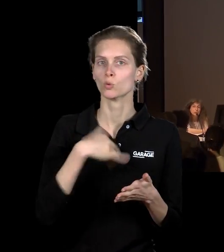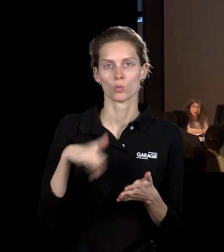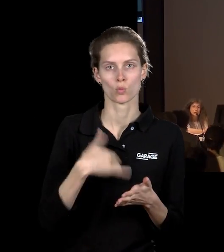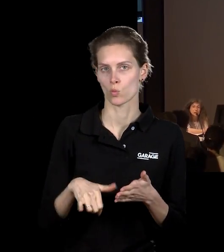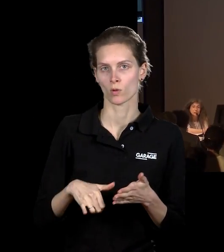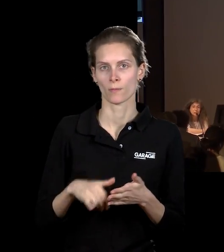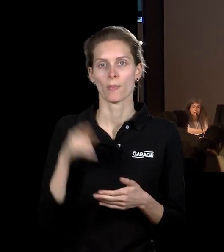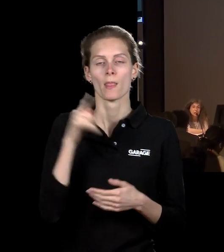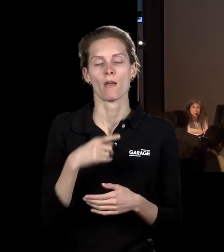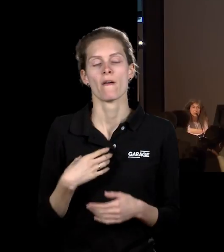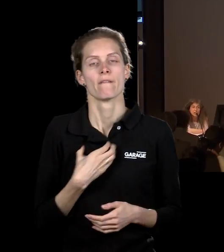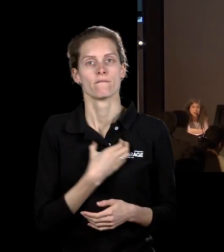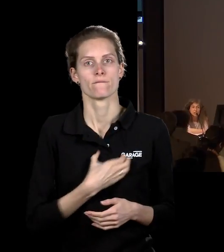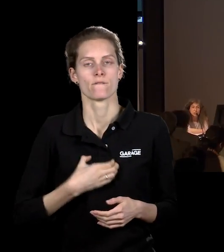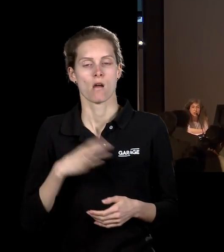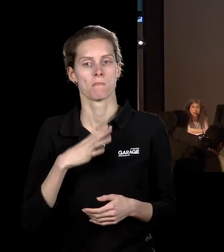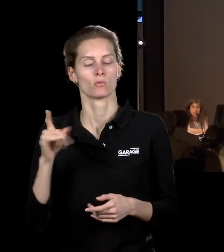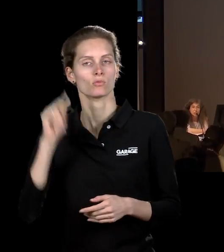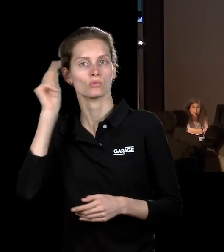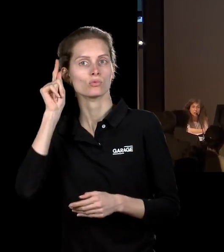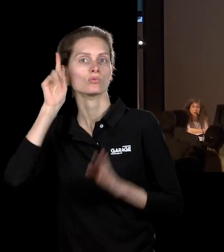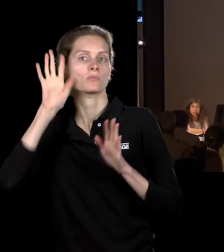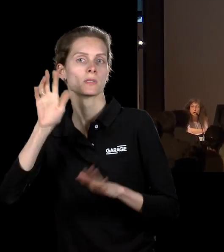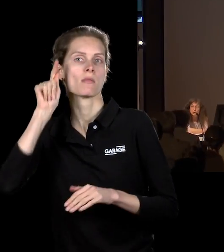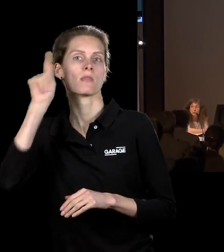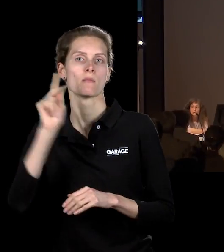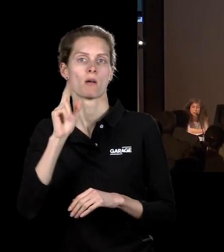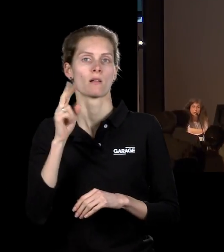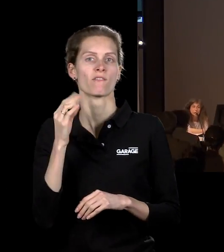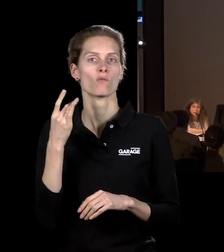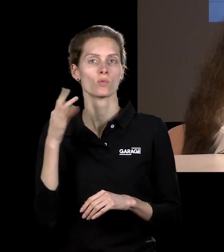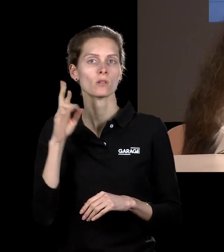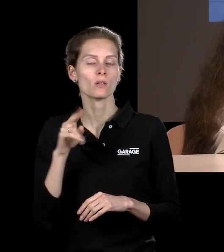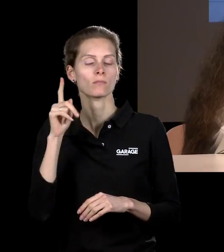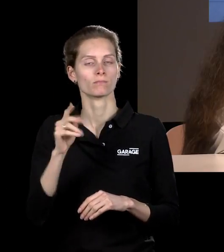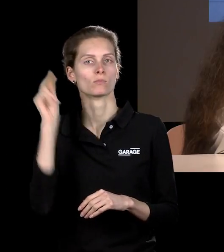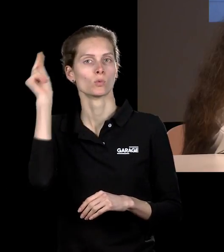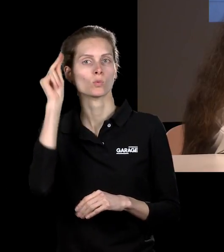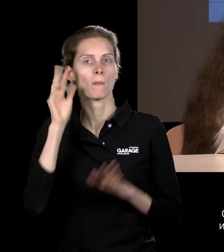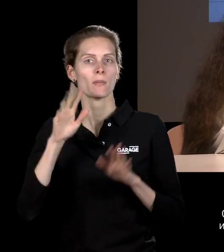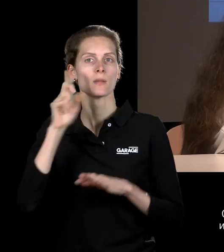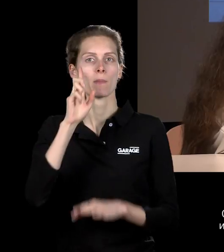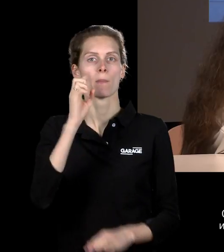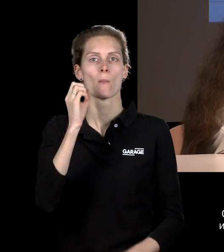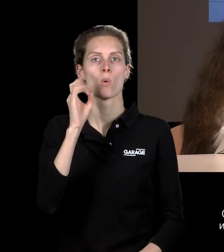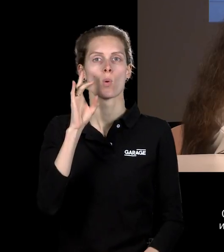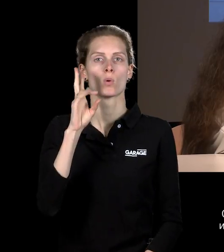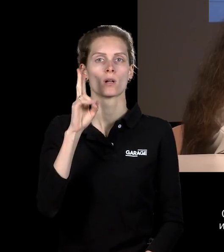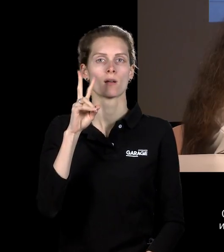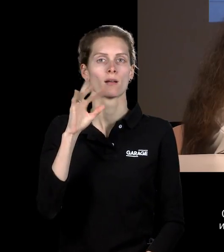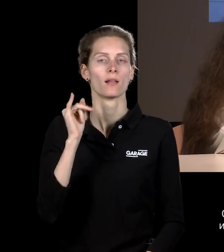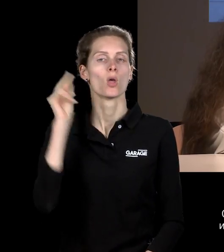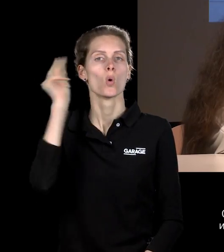был очень важен этот его калифорнийский и сан-франциский бэкграунд. Учился он, получал он образование в Беркли. Он не учился